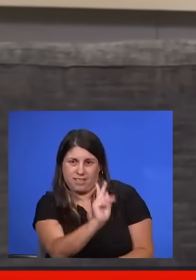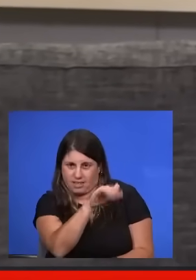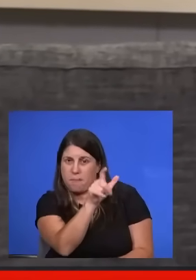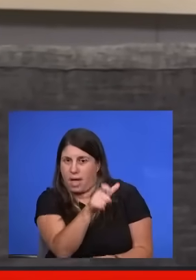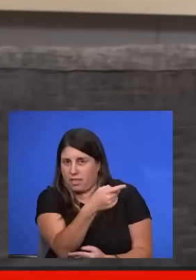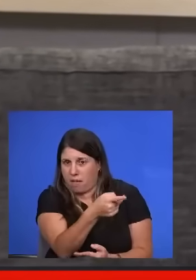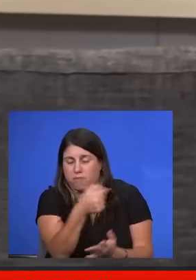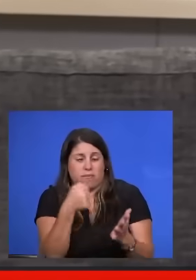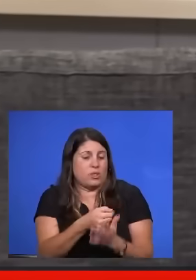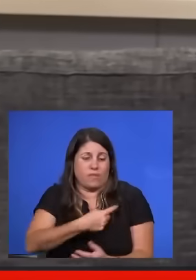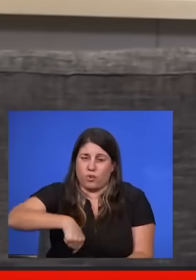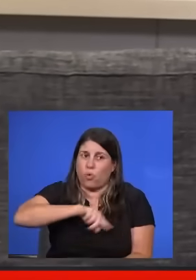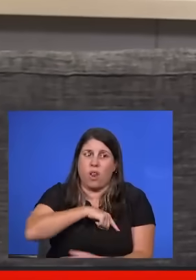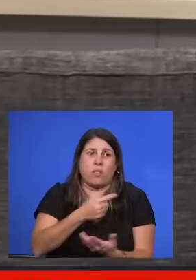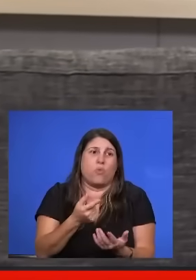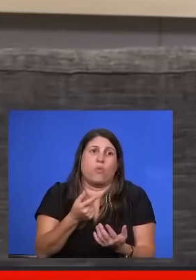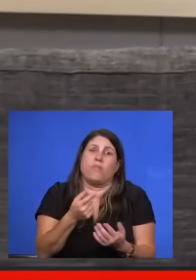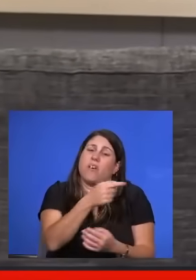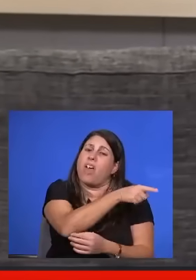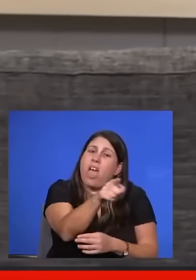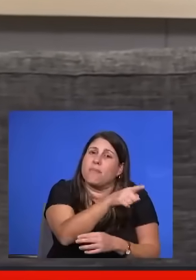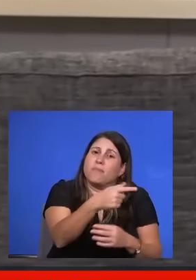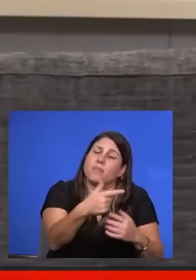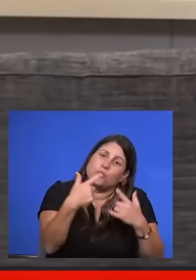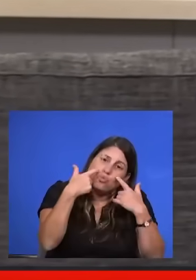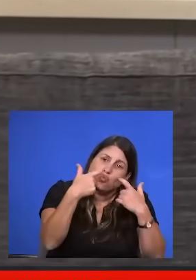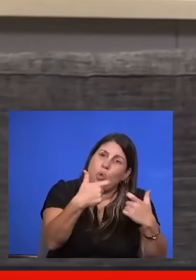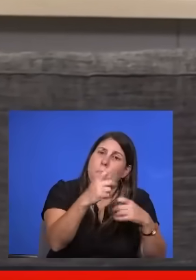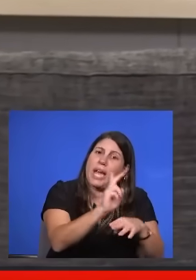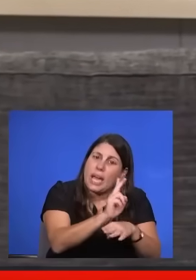הם שומרים עלינו ונתן את החיים שלו בשביל